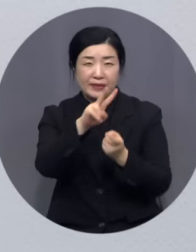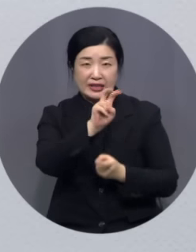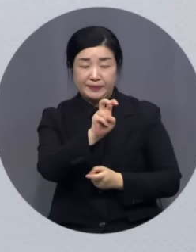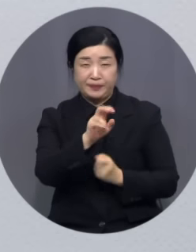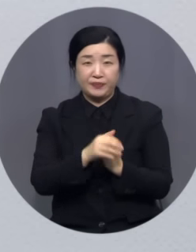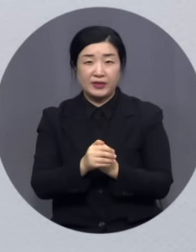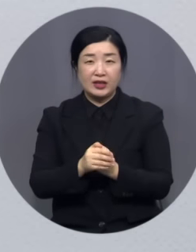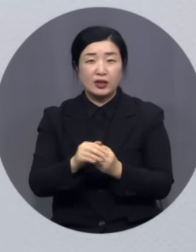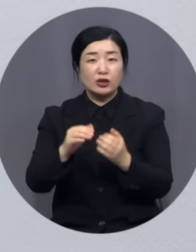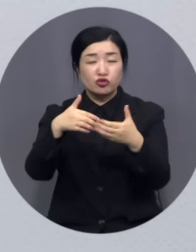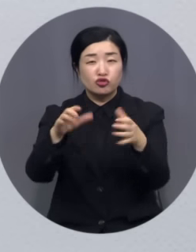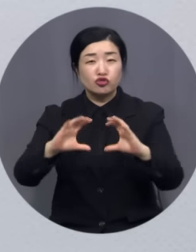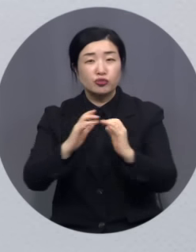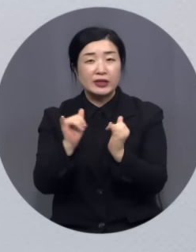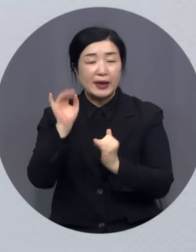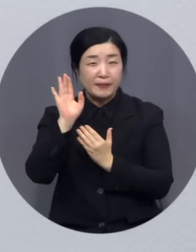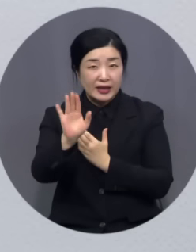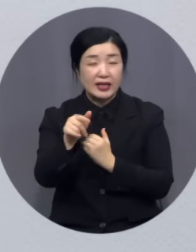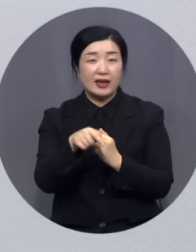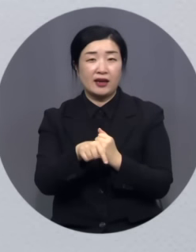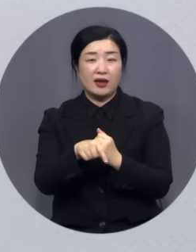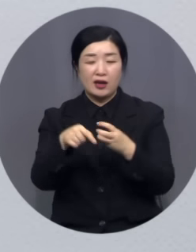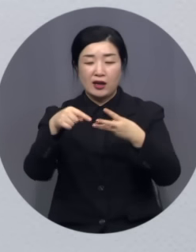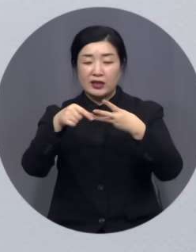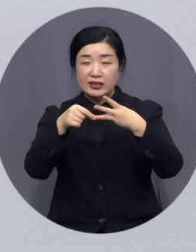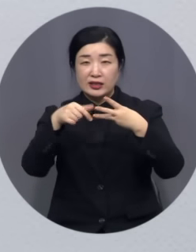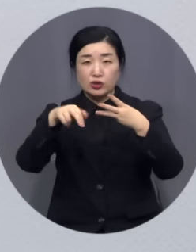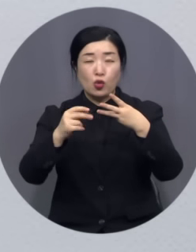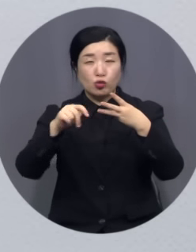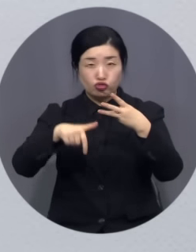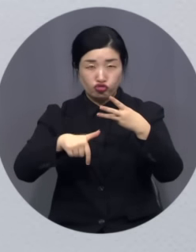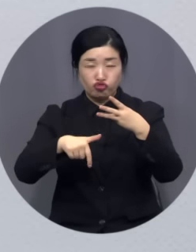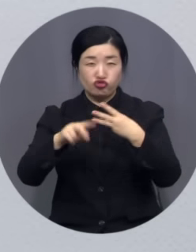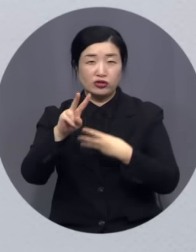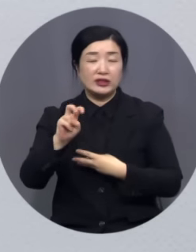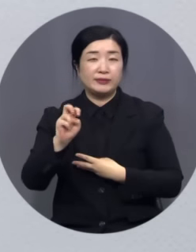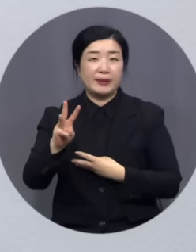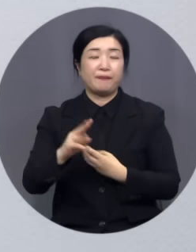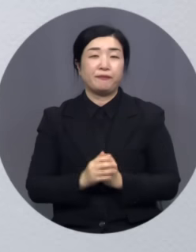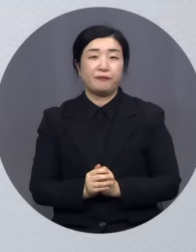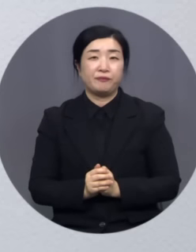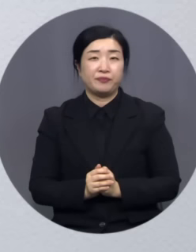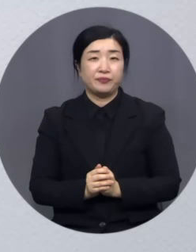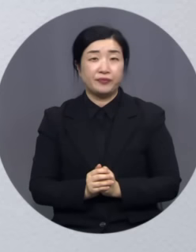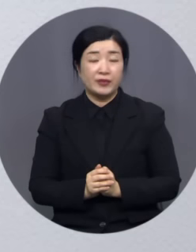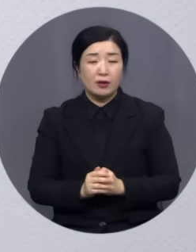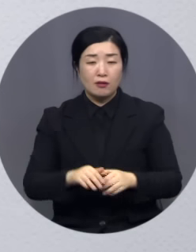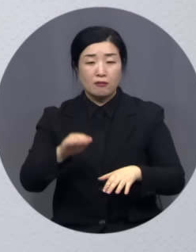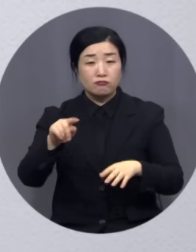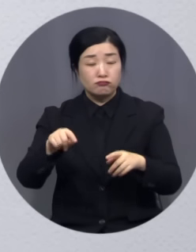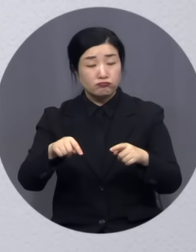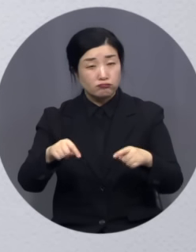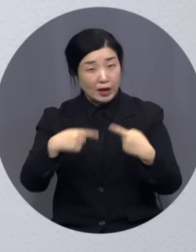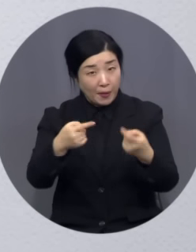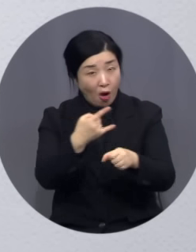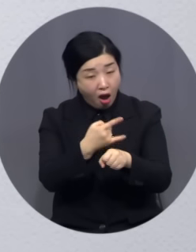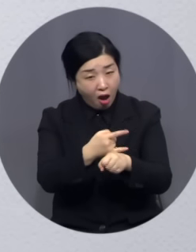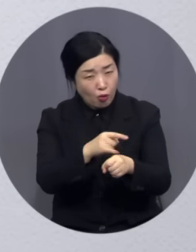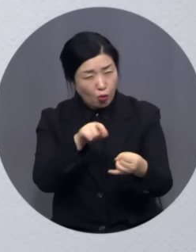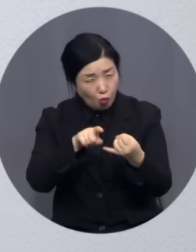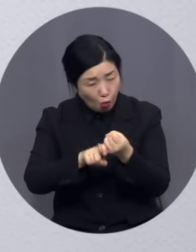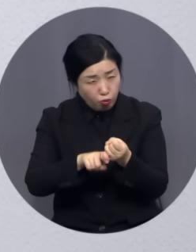국민의 미래 24% 조국 혁신당 22% 있습니다 투표 참여 의양은 반드시 투표할